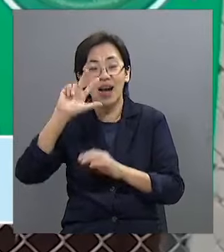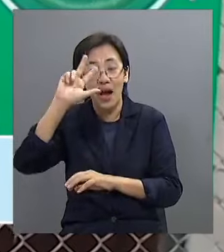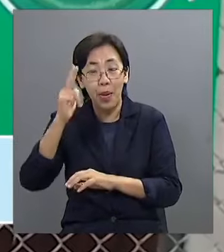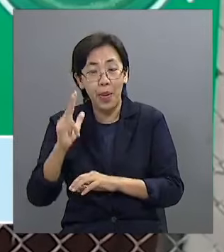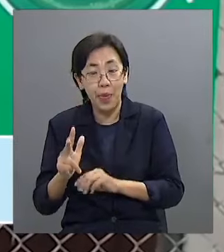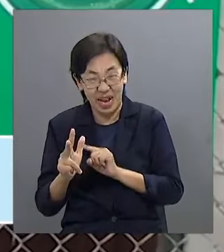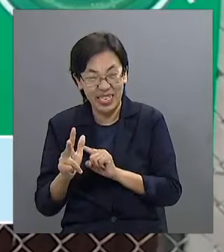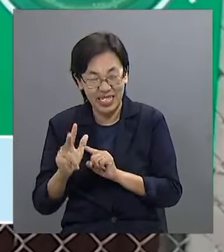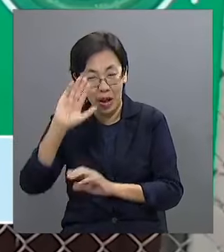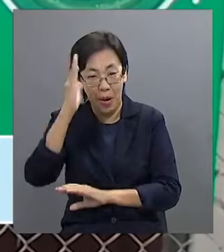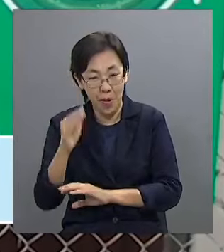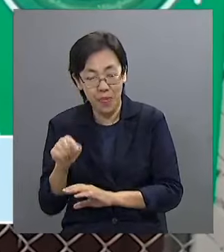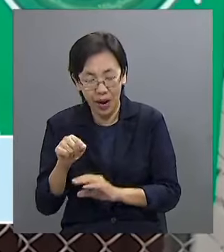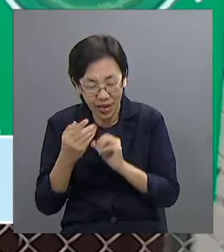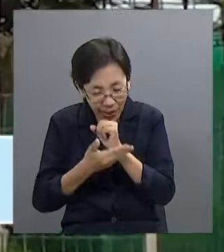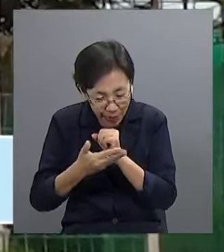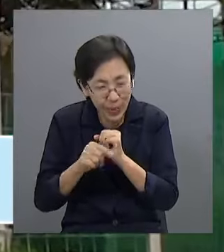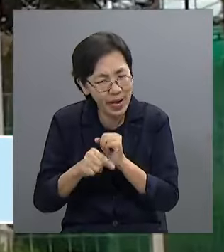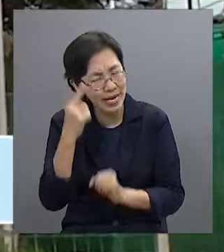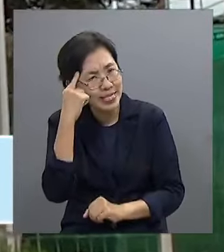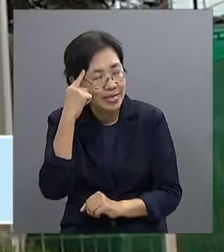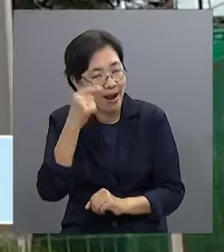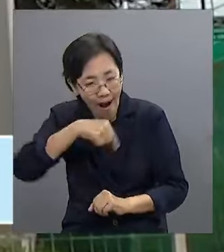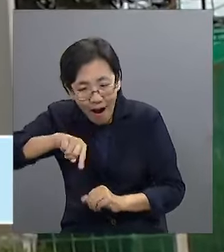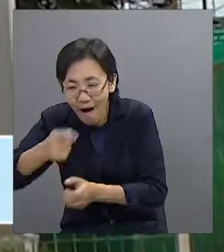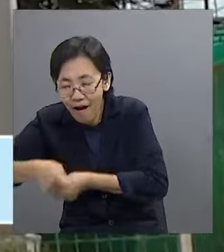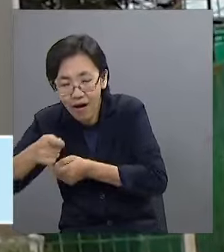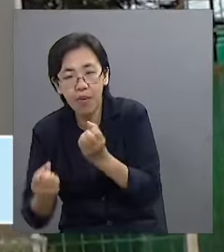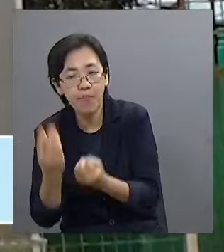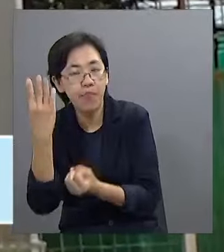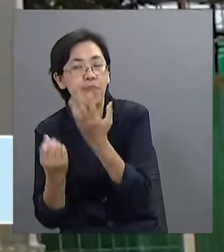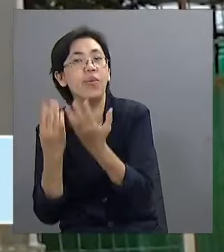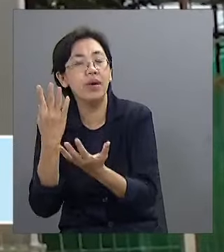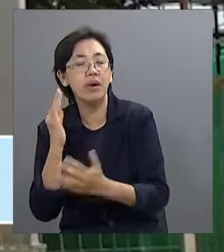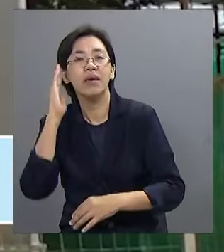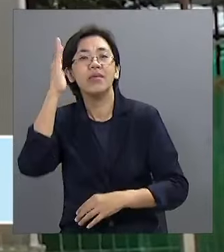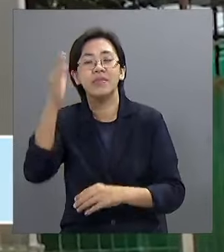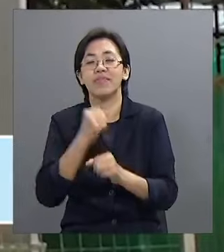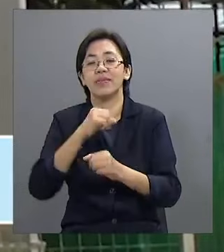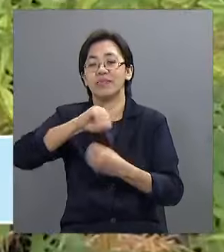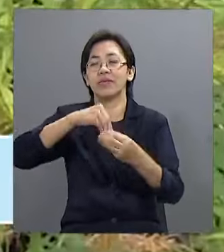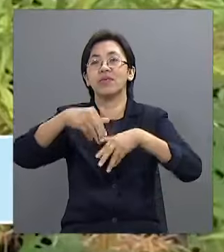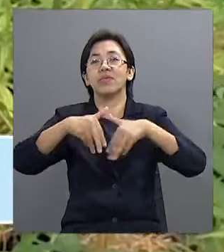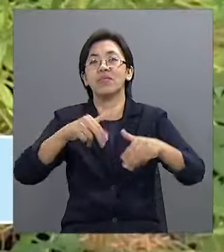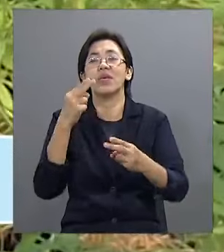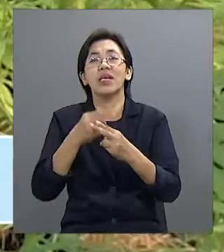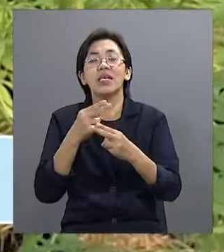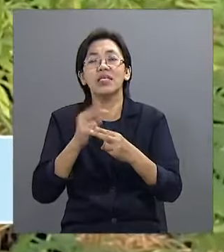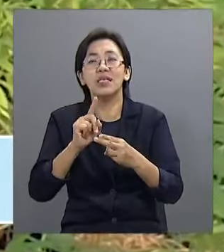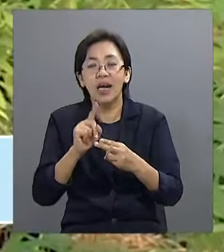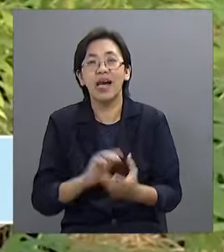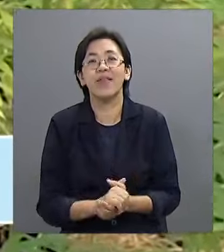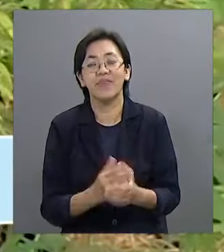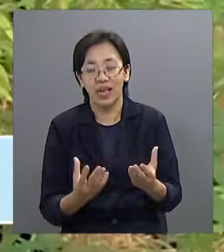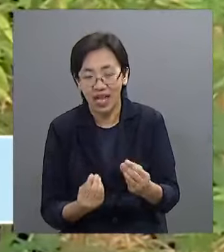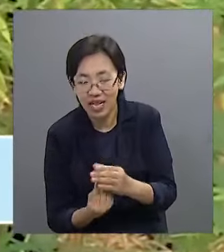ะก็เลยได้รวมตัวกันกับสมาชิกอีกหลายท่านจัดตั้งเป็นวิสาหกิจชุมชนโดยใช้ชื่อว่าจากใต้ดินสู่บนดินปลูก